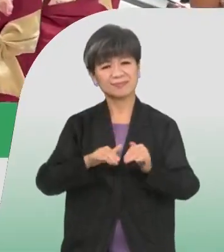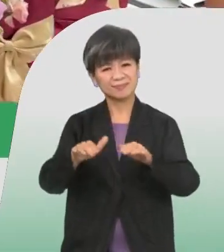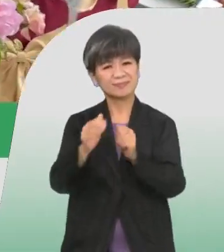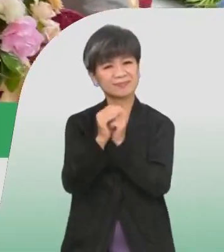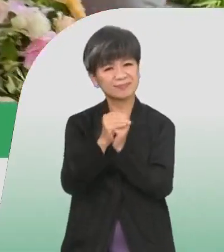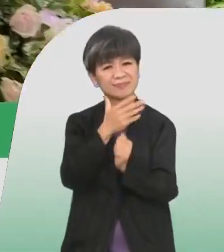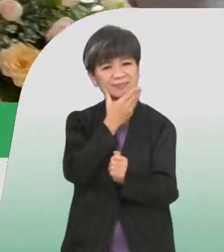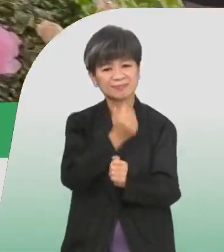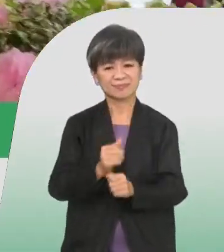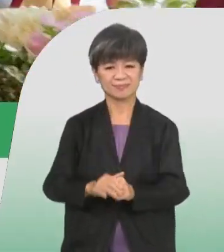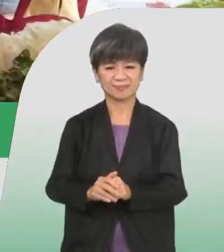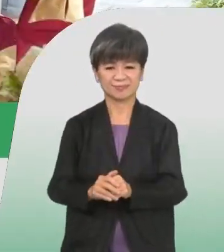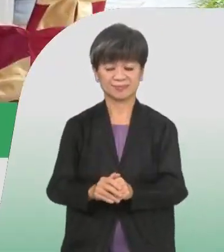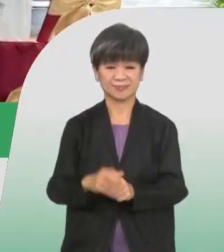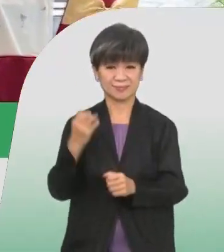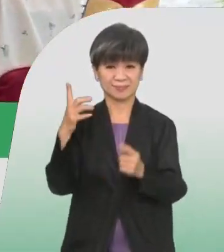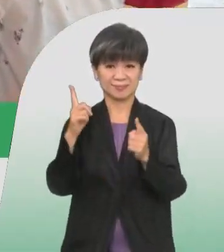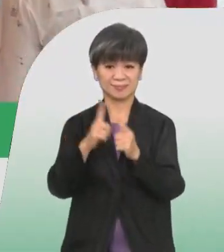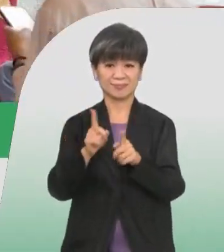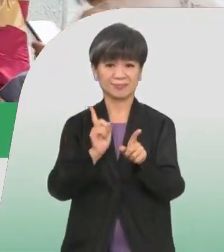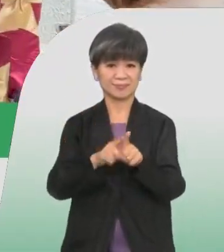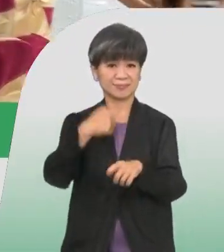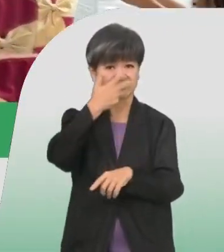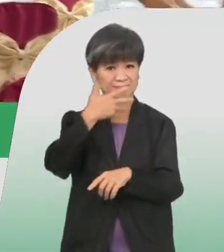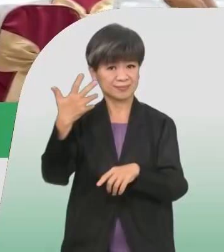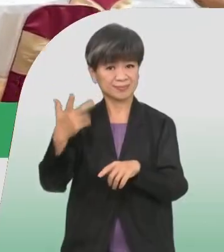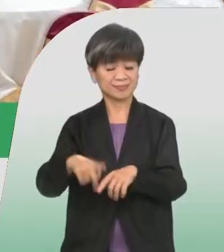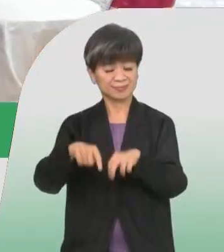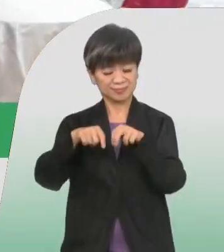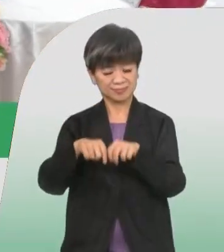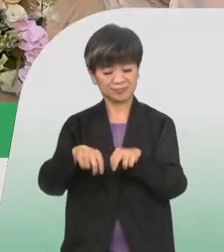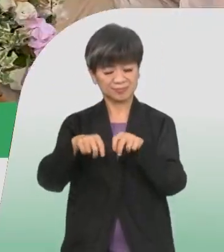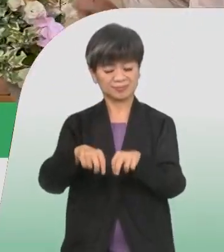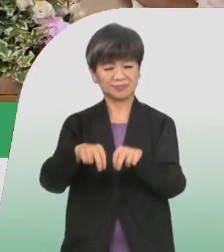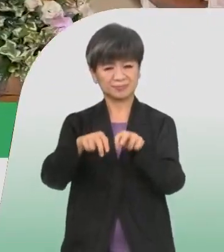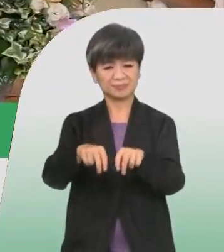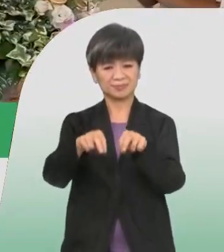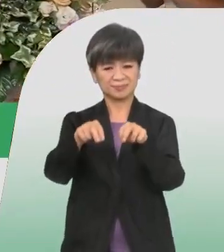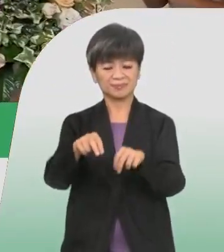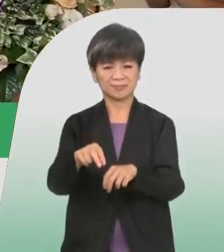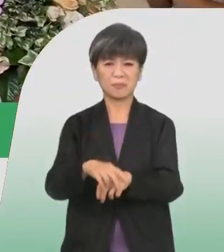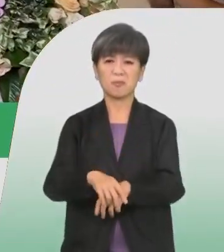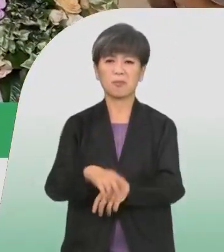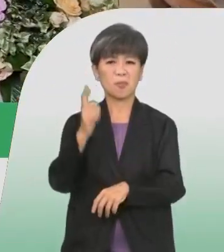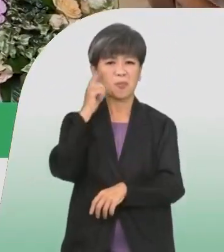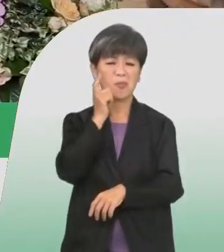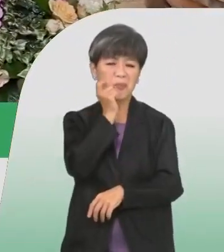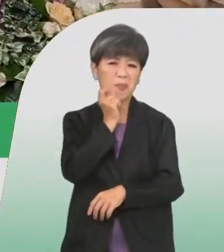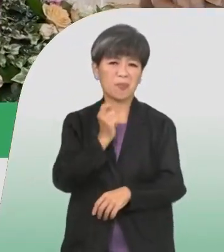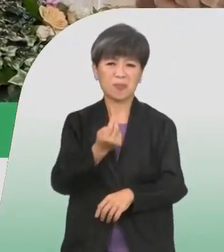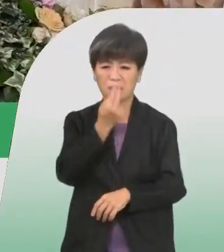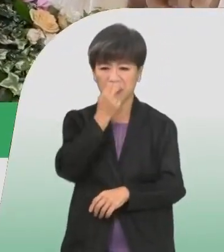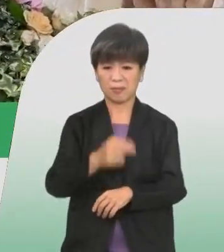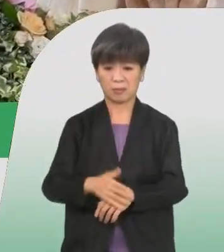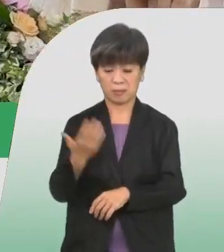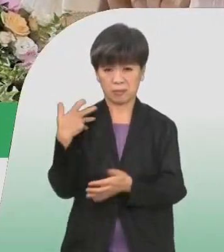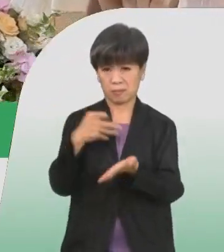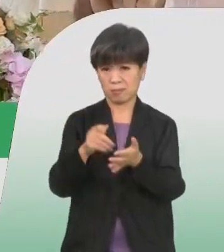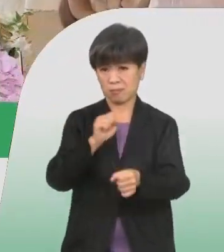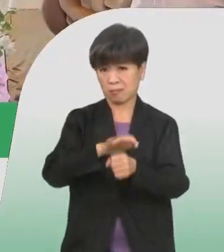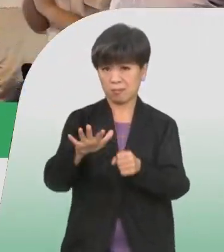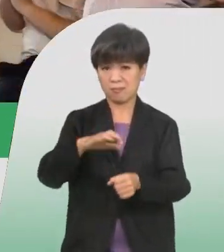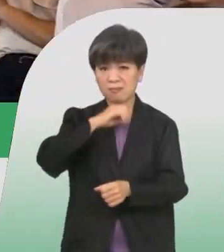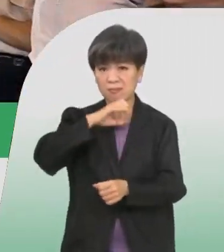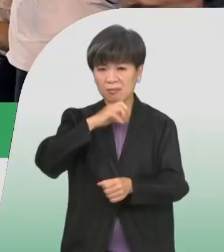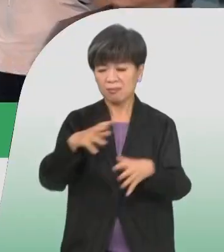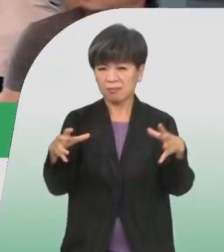结婚的是银藤顿音乐踏上红毯，文具也非常充满了喜气。明年报名以下都明年的屏东十